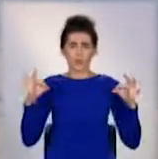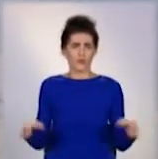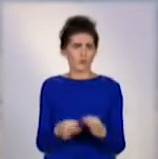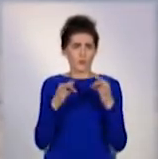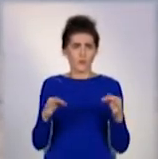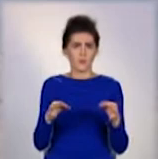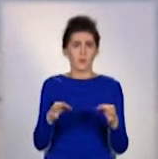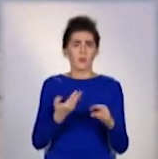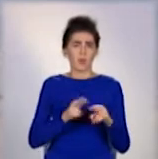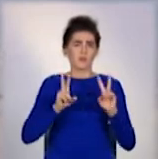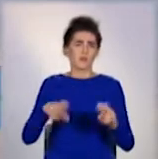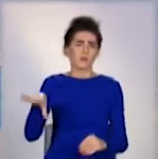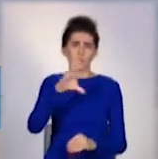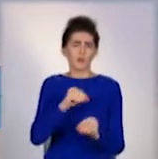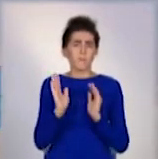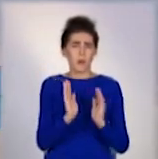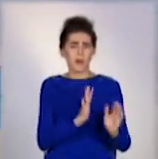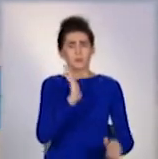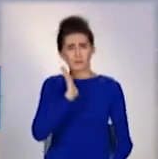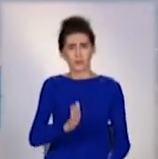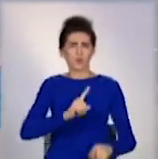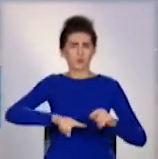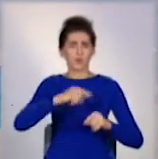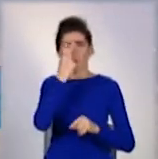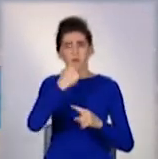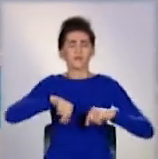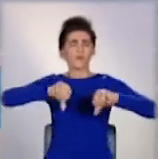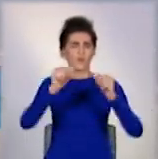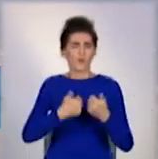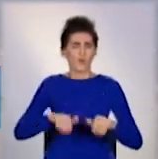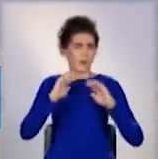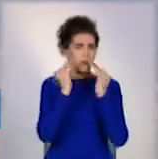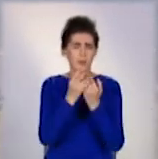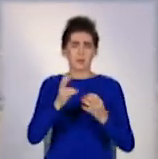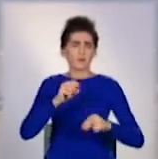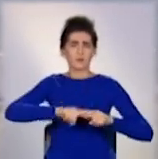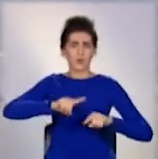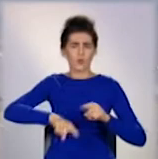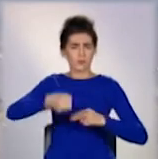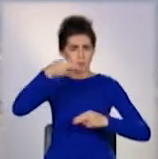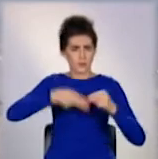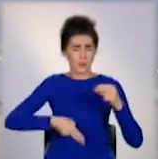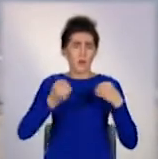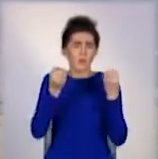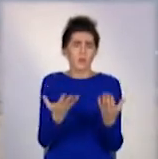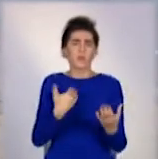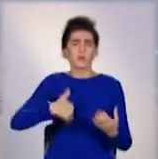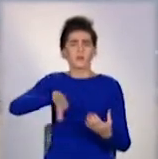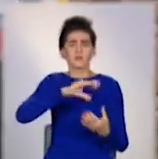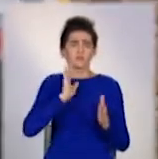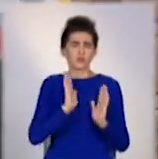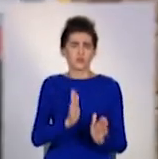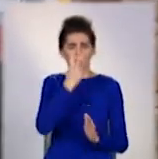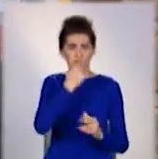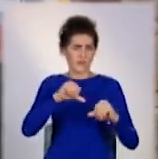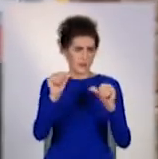все це уладиться, приспособиться. Я не думаю, що карантин скоро закінчиться. Поэтому, скорее всего, мы просто к этому все приспособимся.